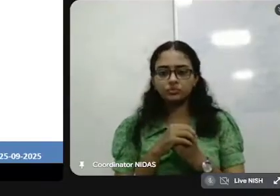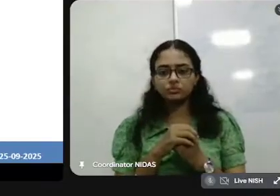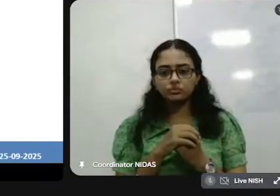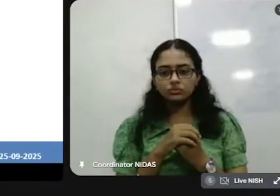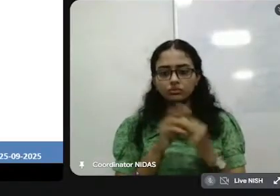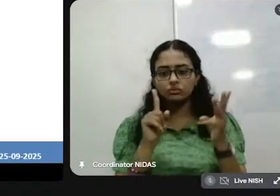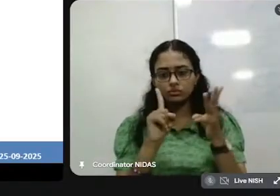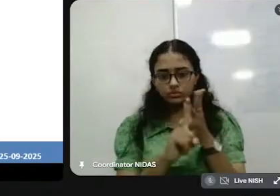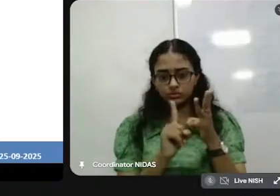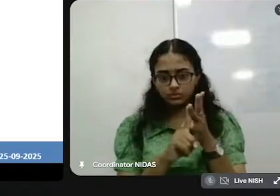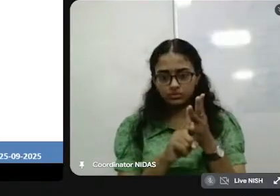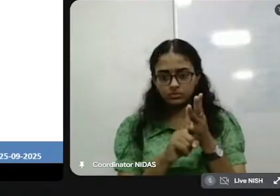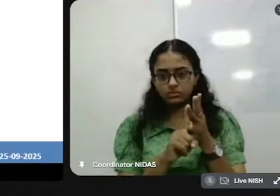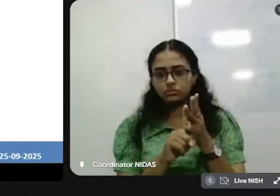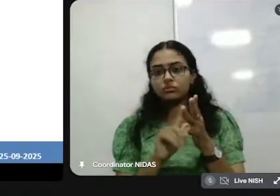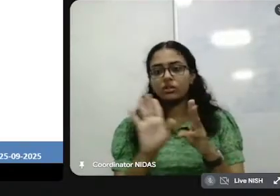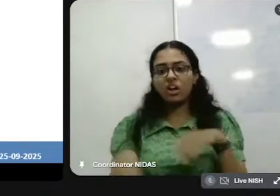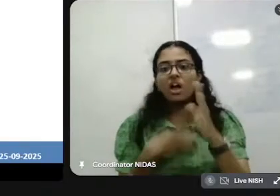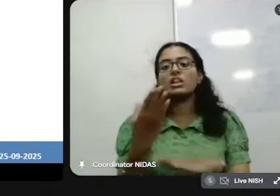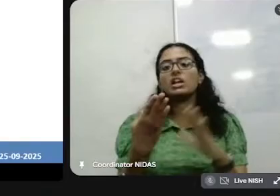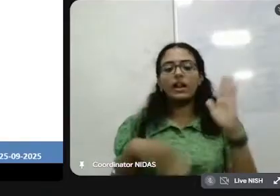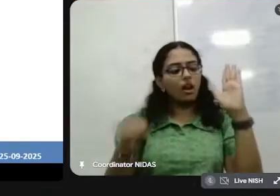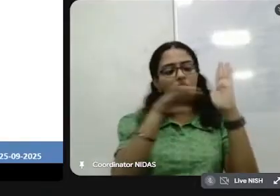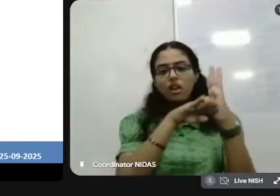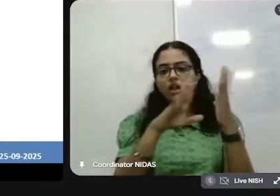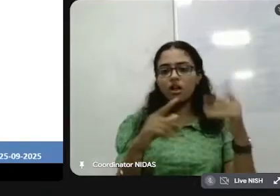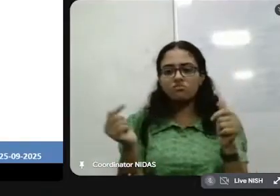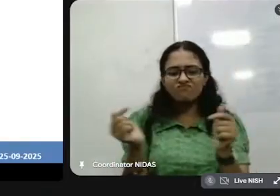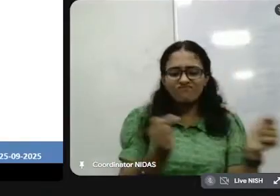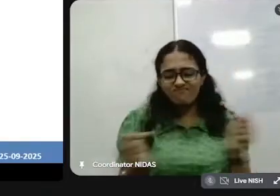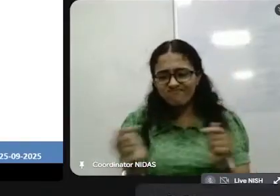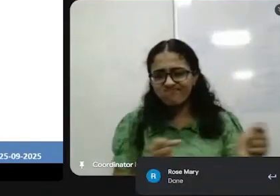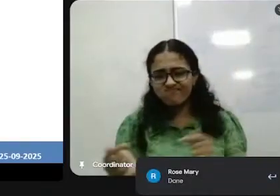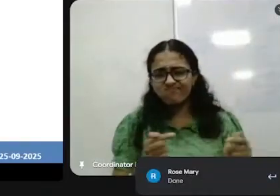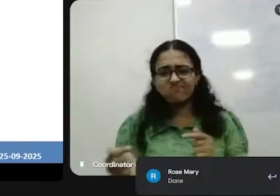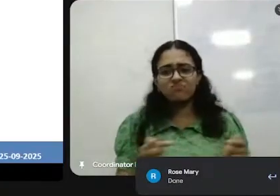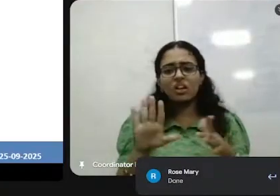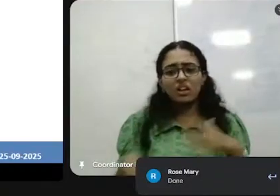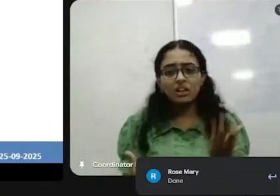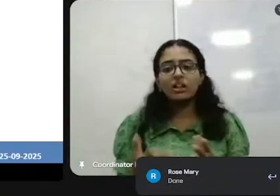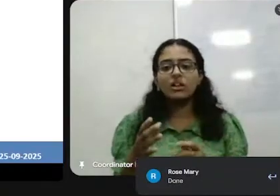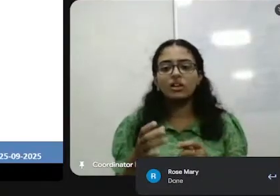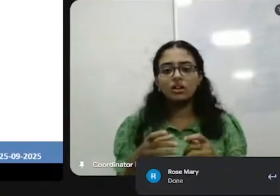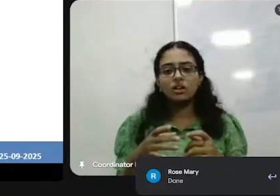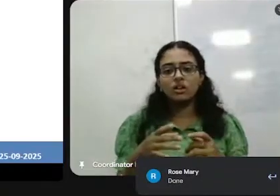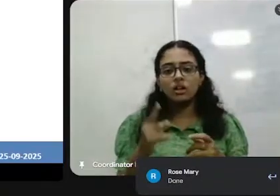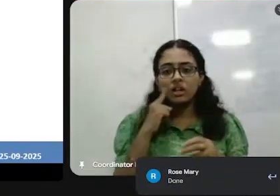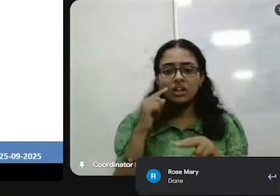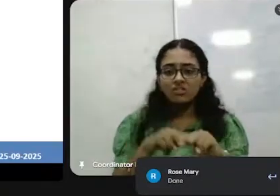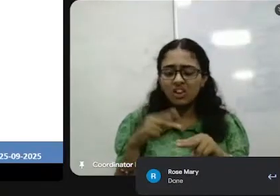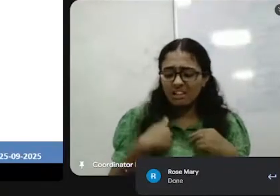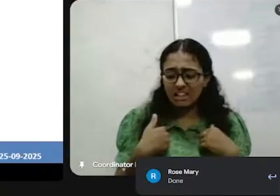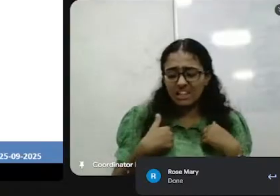പോകുന്നത്. അത് കഴിയുമ്പോൾ ബാർഗെയിന്, അതായത് വിലപേശൽ, എന്തെങ്കിലും ഒരു മിറക്കൽ സംഭവിച്ചിരുന്നെങ്കിൽ, അല്ല എൻ്റെ ഈ അവസ്ഥ ഒന്ന്